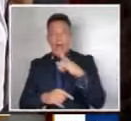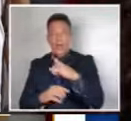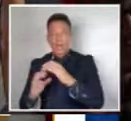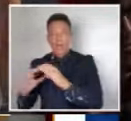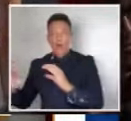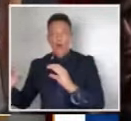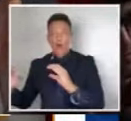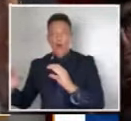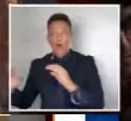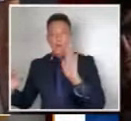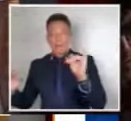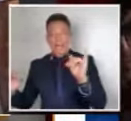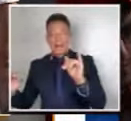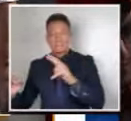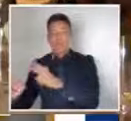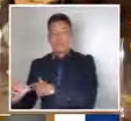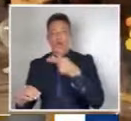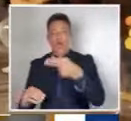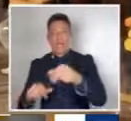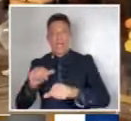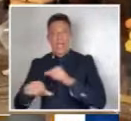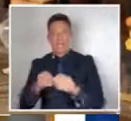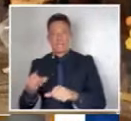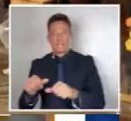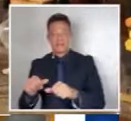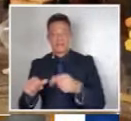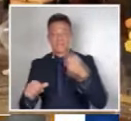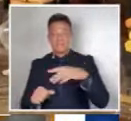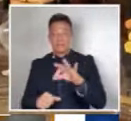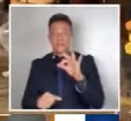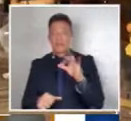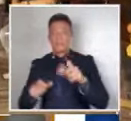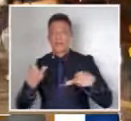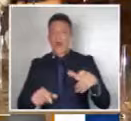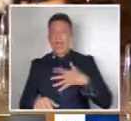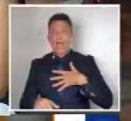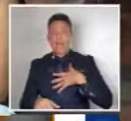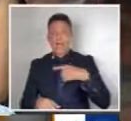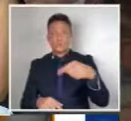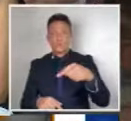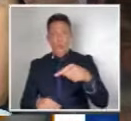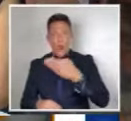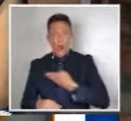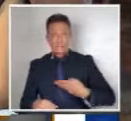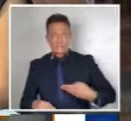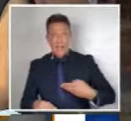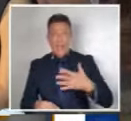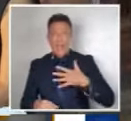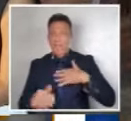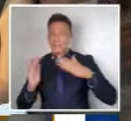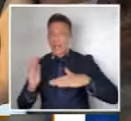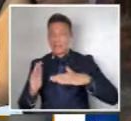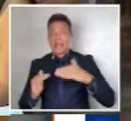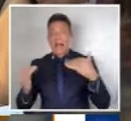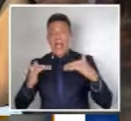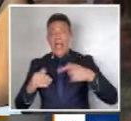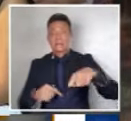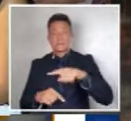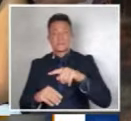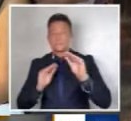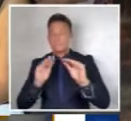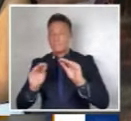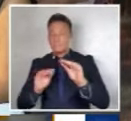Bari Matera. Spiega che la sua lista è fatta di persone di età media molto bassa e ai ragazzi Braia promette l'istituzione di una